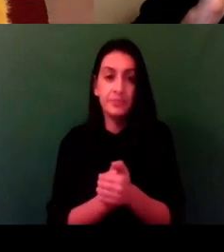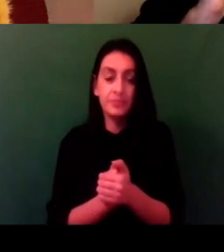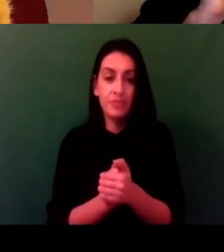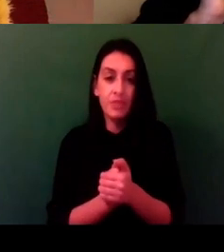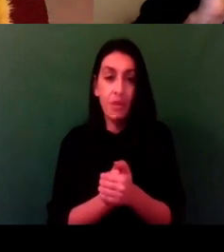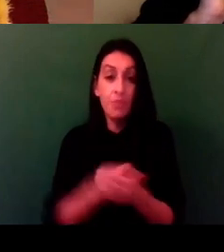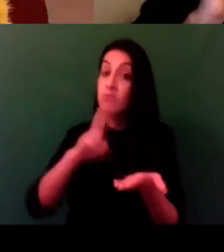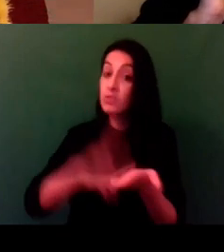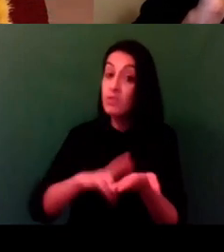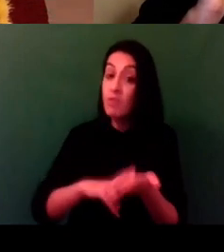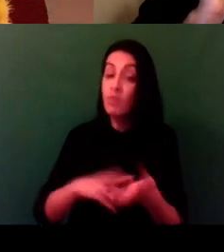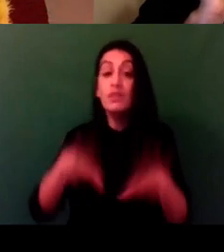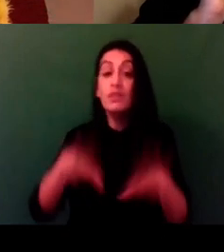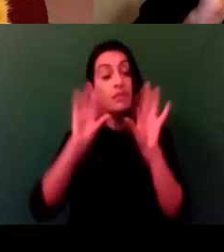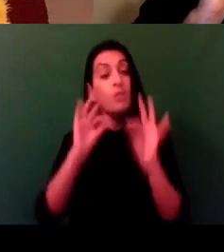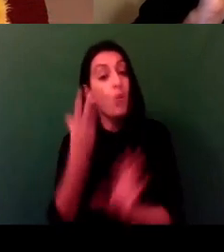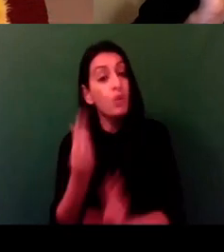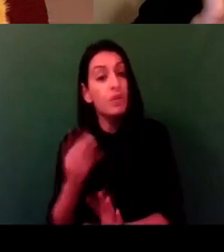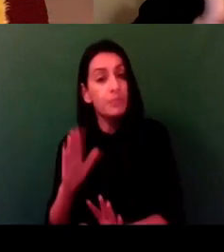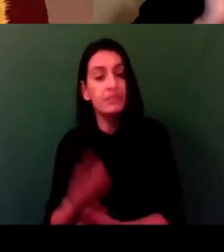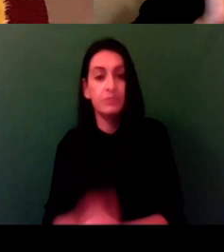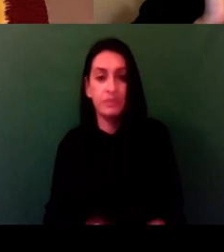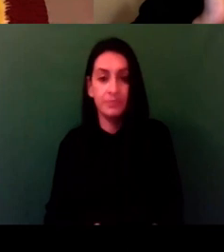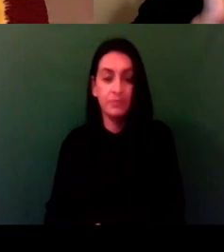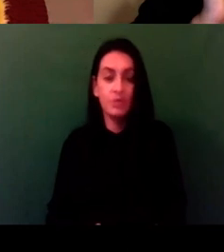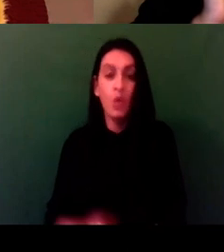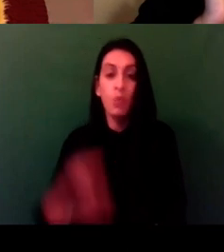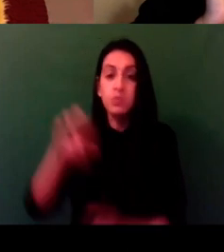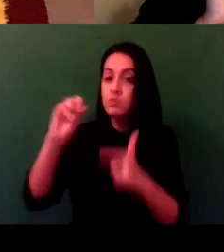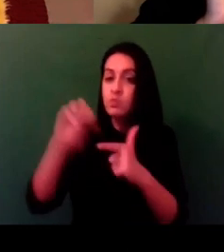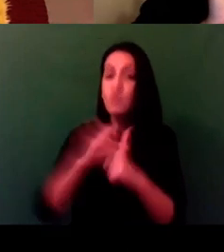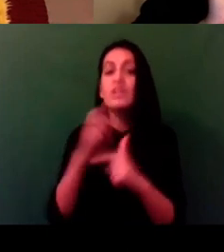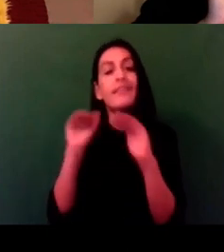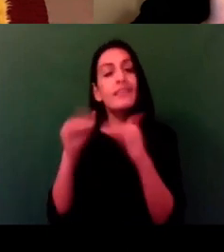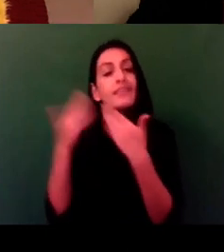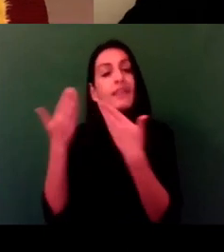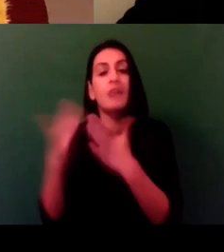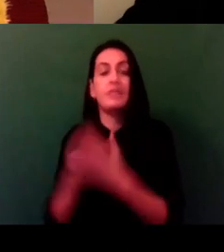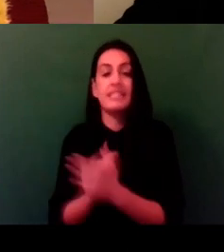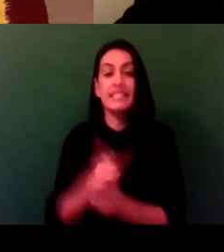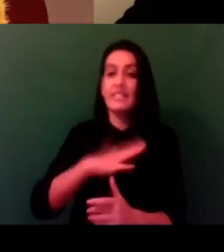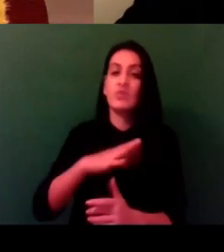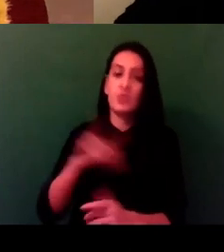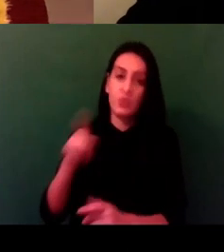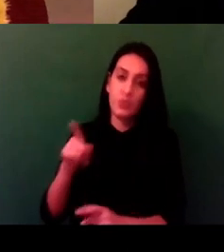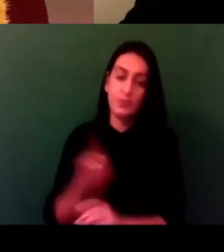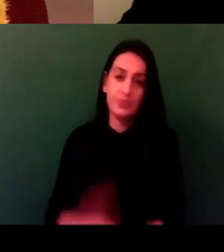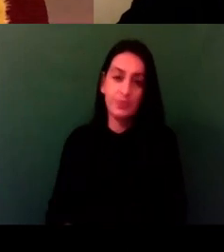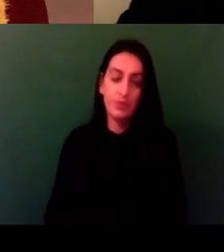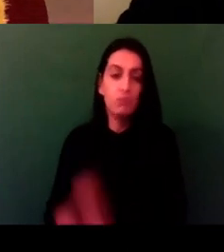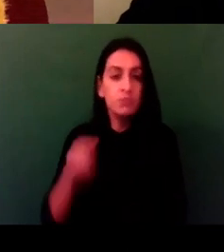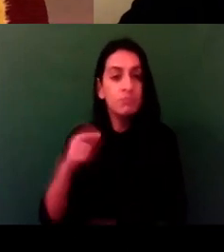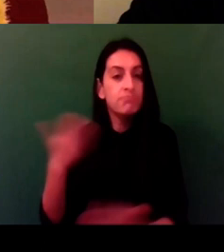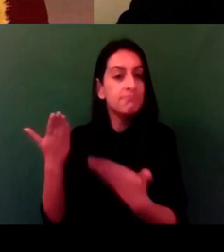çalışması yapabilir miyiz? Burayı beslemenizi, hep beraber bunun üzerinde çalışmayı istiyoruz. O yüzden bu davetimizi ve